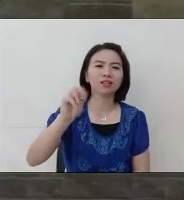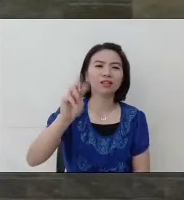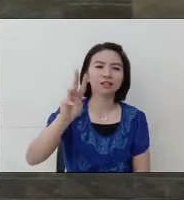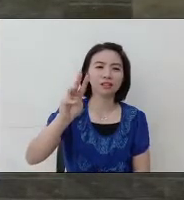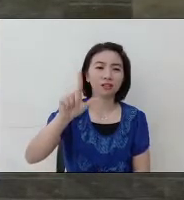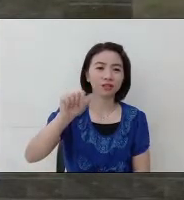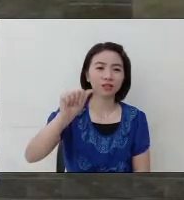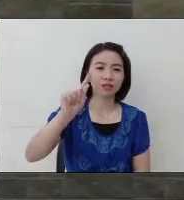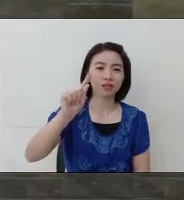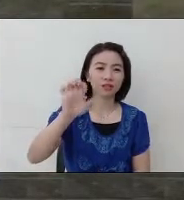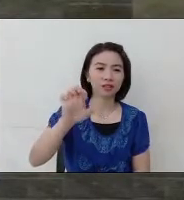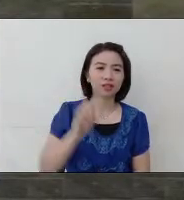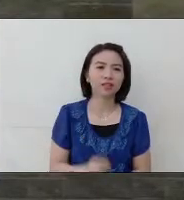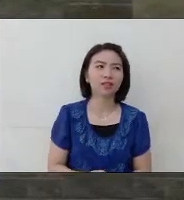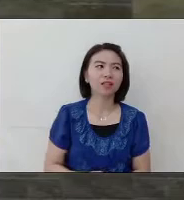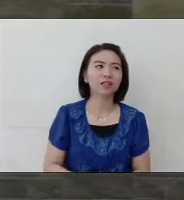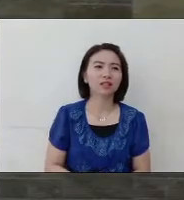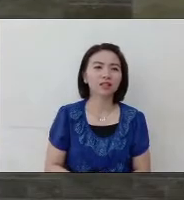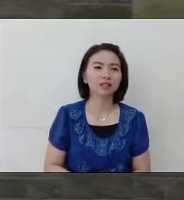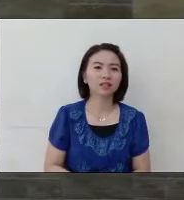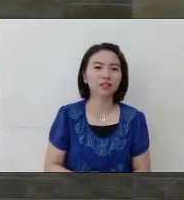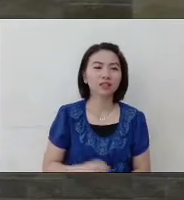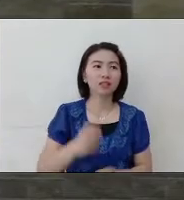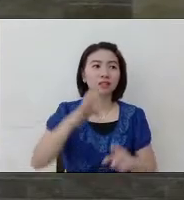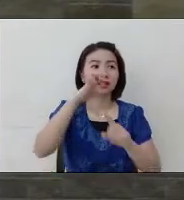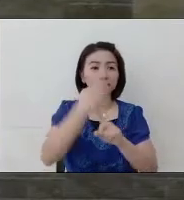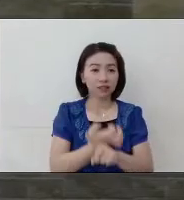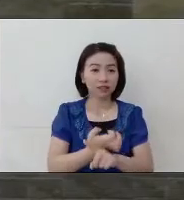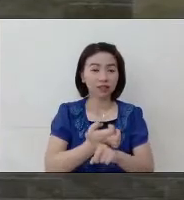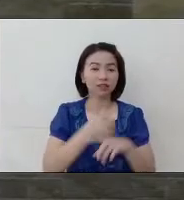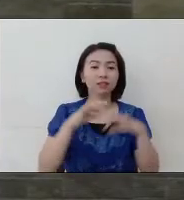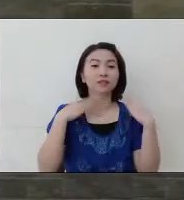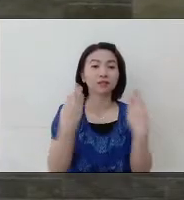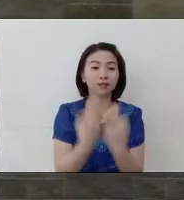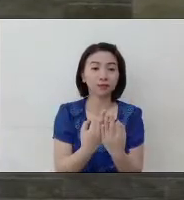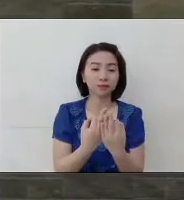Do you understand kung gaano kahalaga nito, mga kapatid?